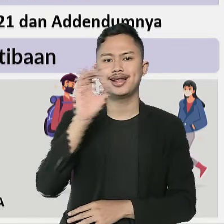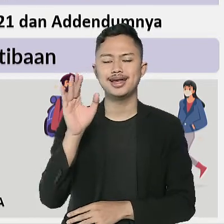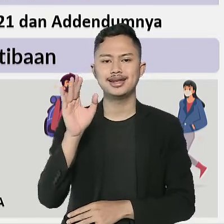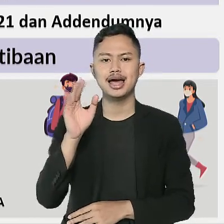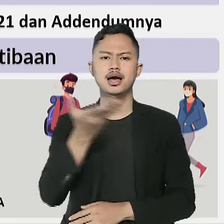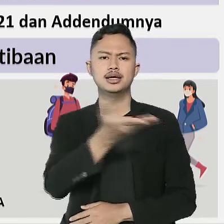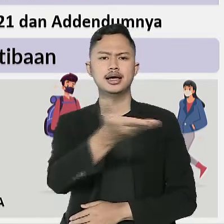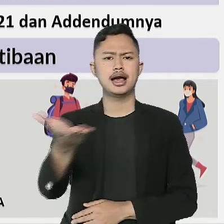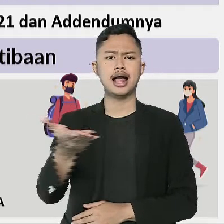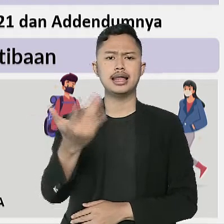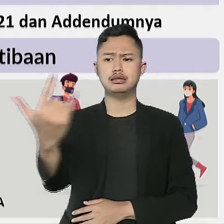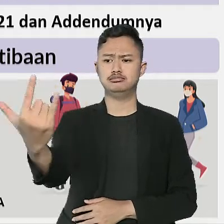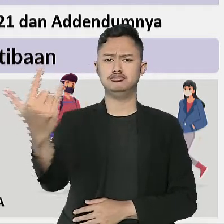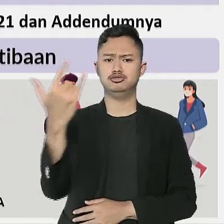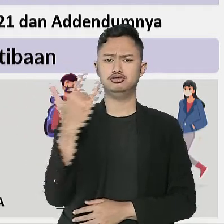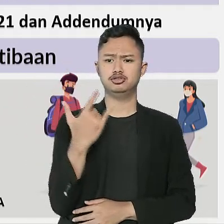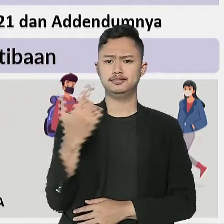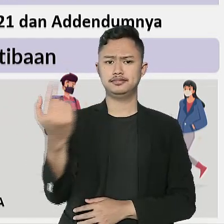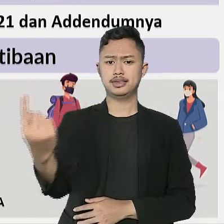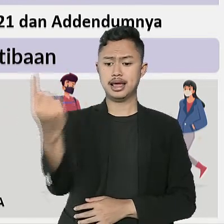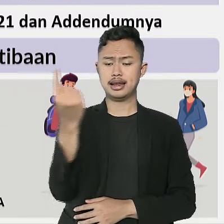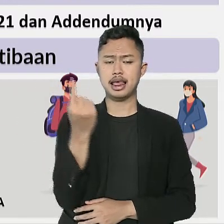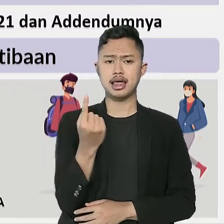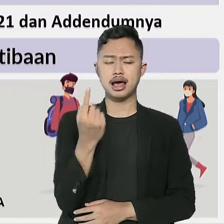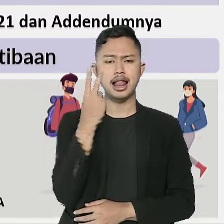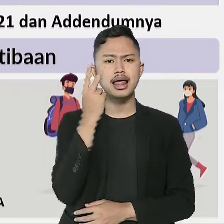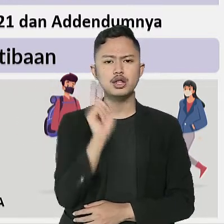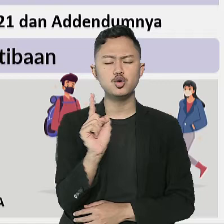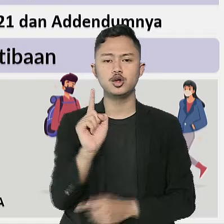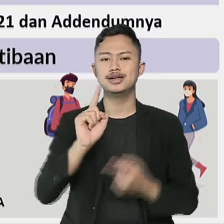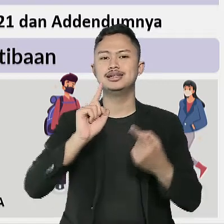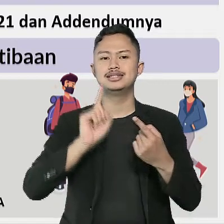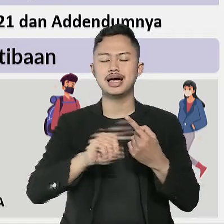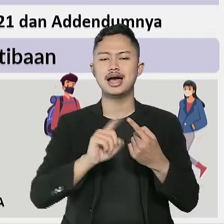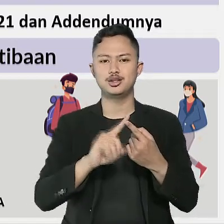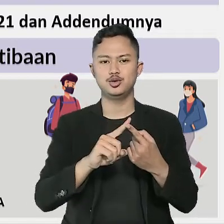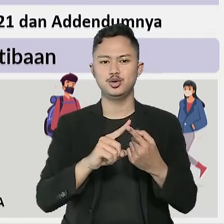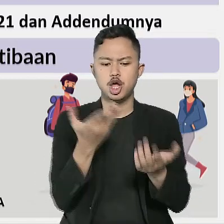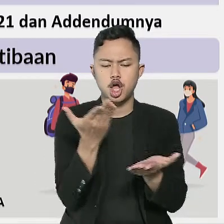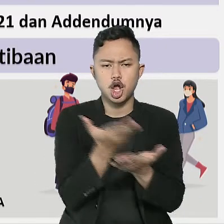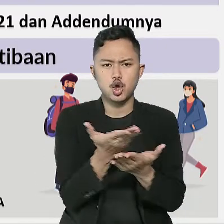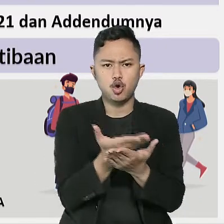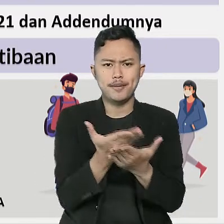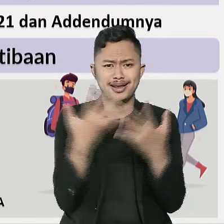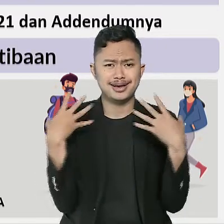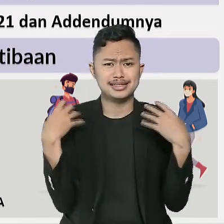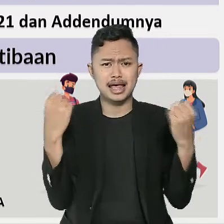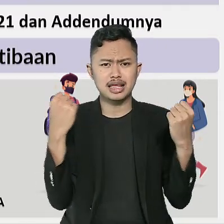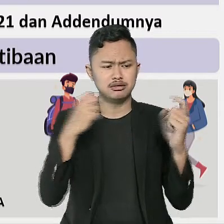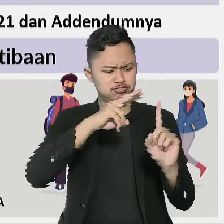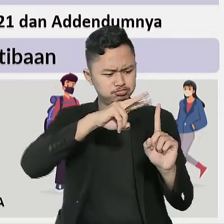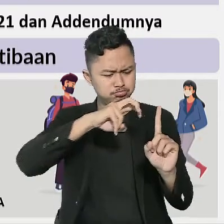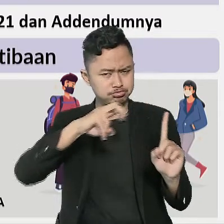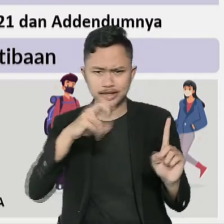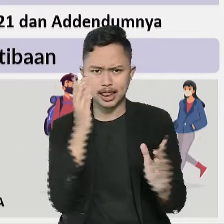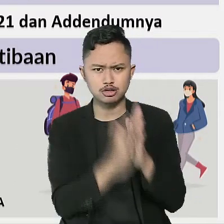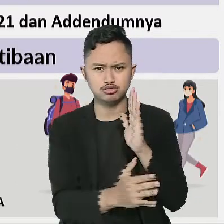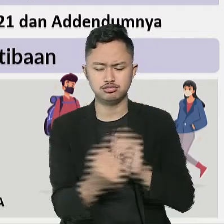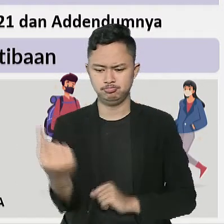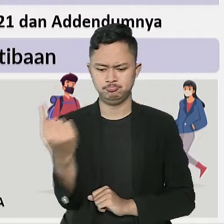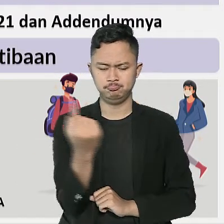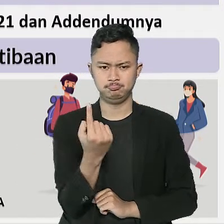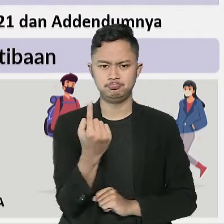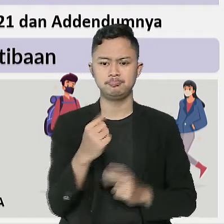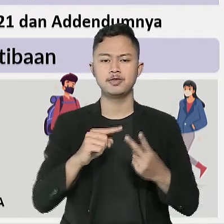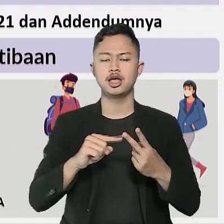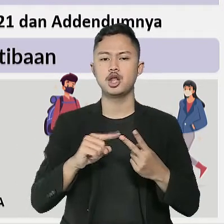oleh pelaku perjalanan. Pertama, pemeriksaan persyaratan dan screening kesehatan dasar di pintu kedatangan.